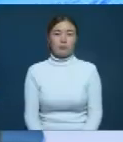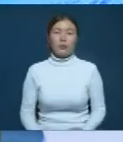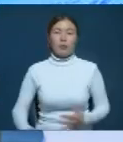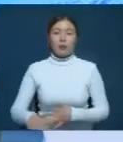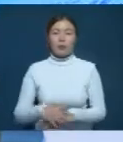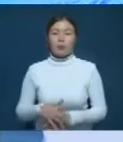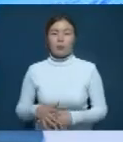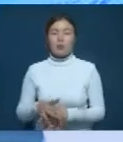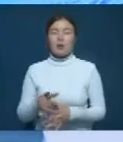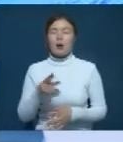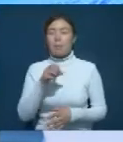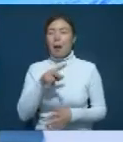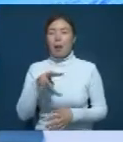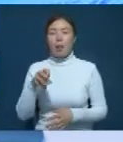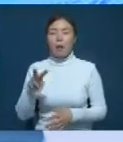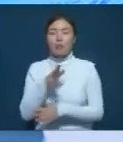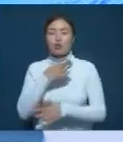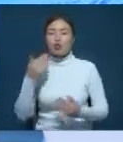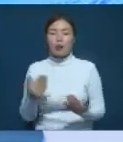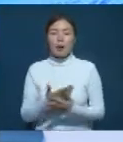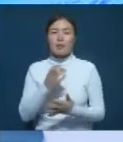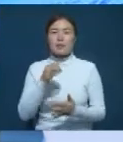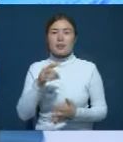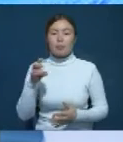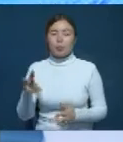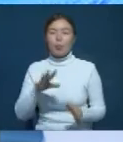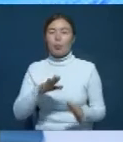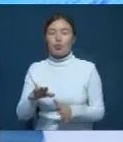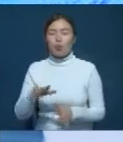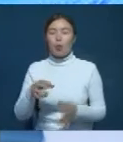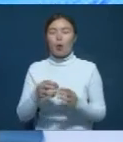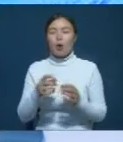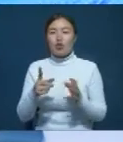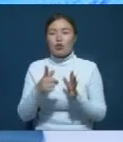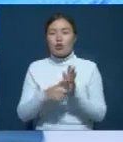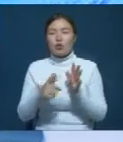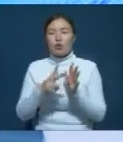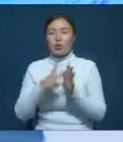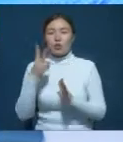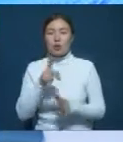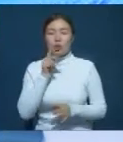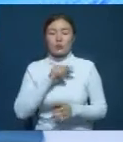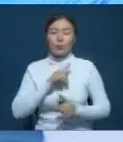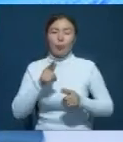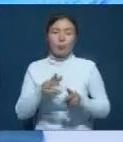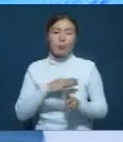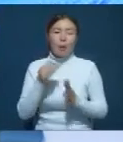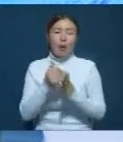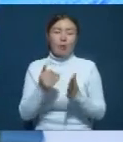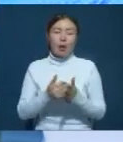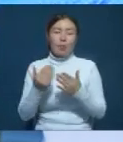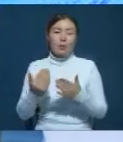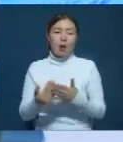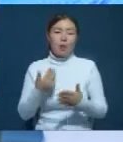Елімізде баламасы жоқ, жаңа серпін бағдарламасы арқылы өткен 10 айда 782 жас тұрақты жұмысқа орналасты. Олар бағдарлама аясында